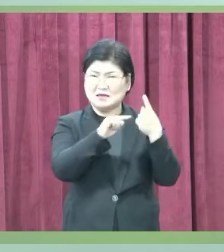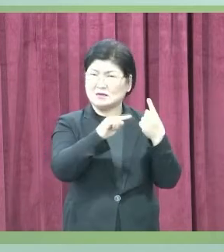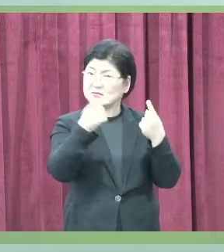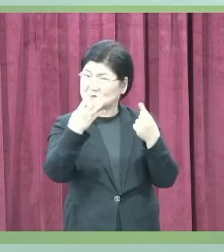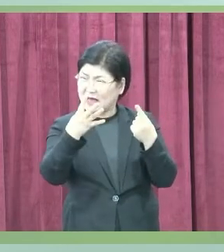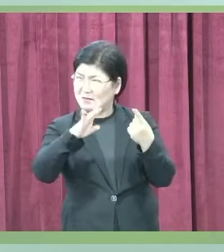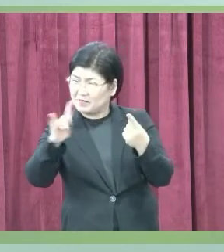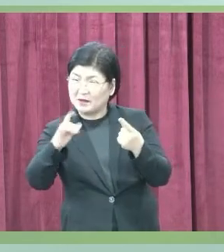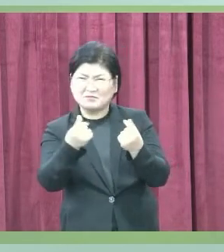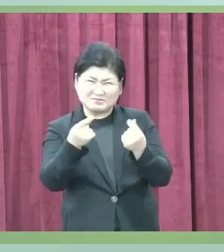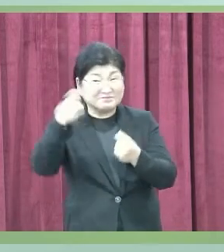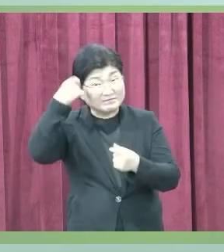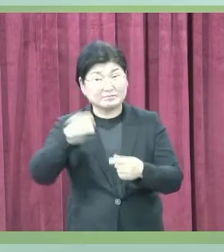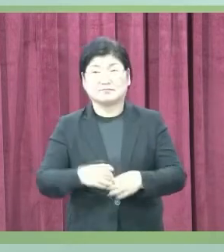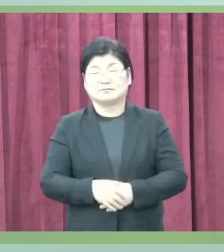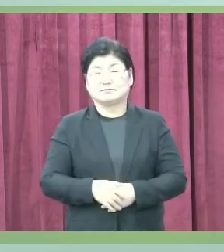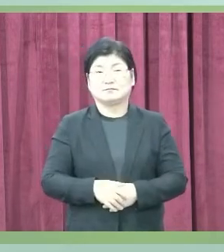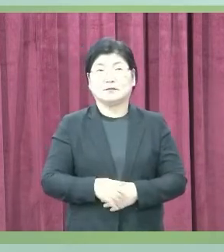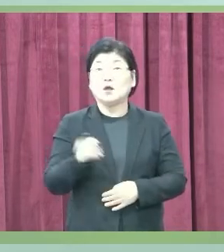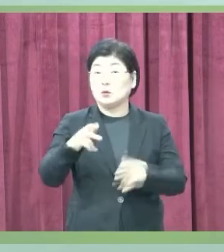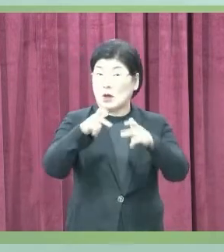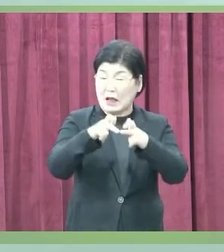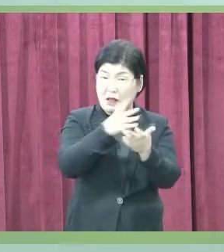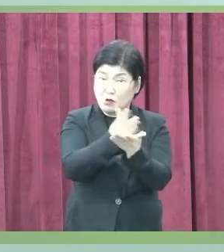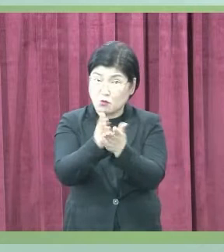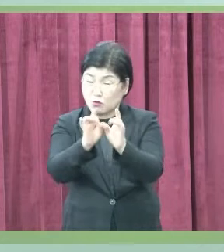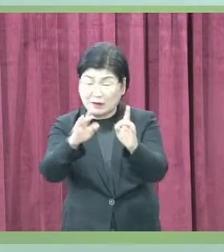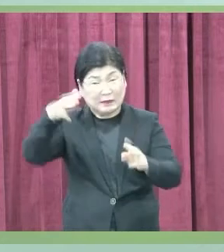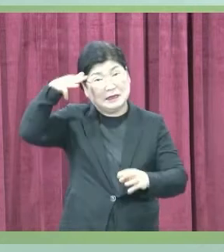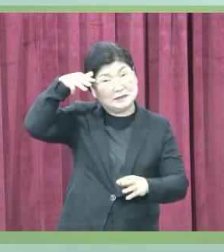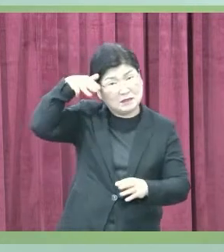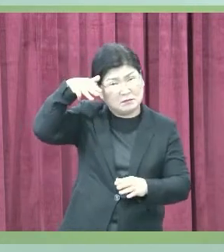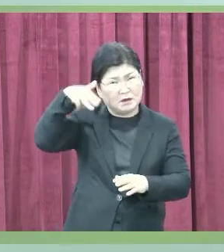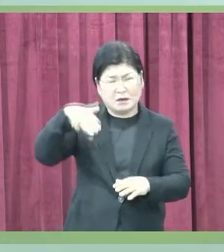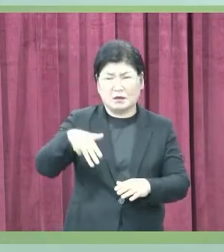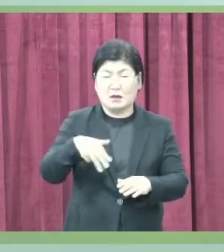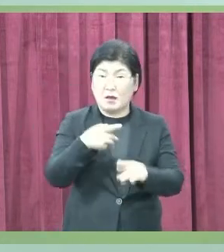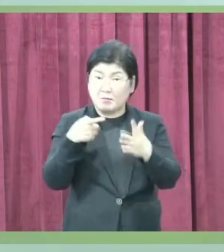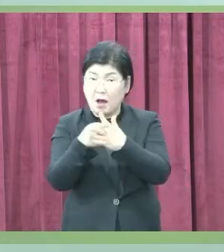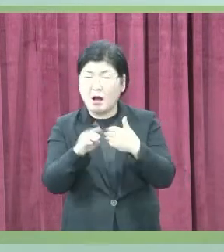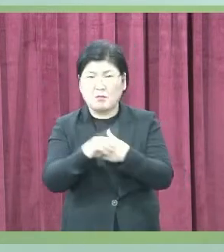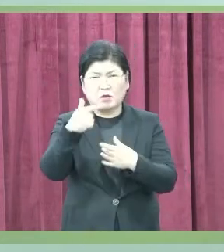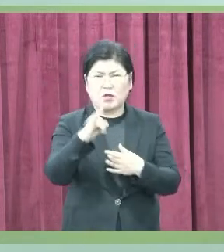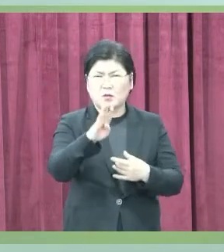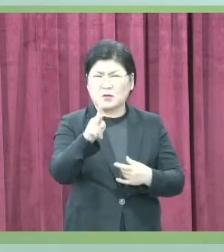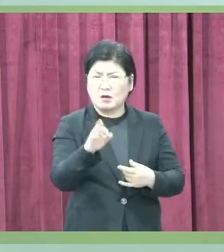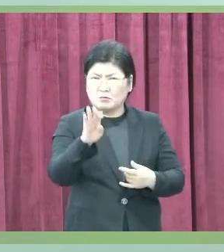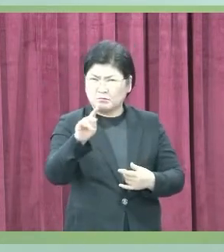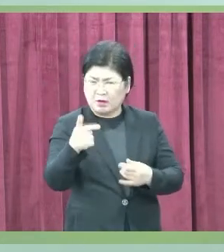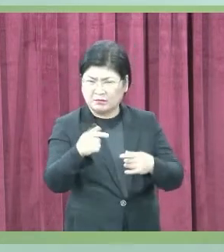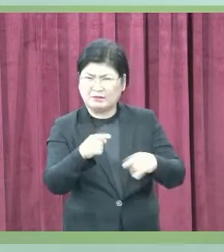같다고 볼 수 있고요. 장애 유형별 치매 질환을 보면 뇌병변이 가장 1등,